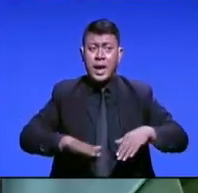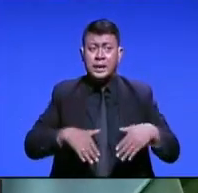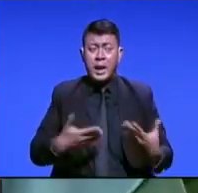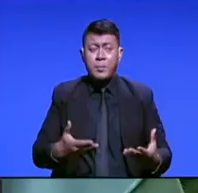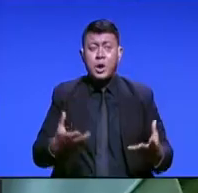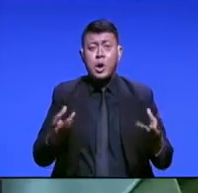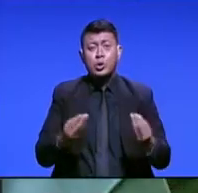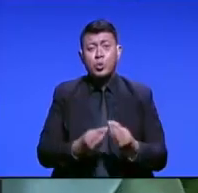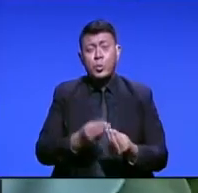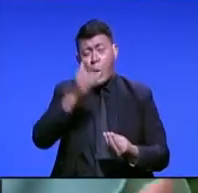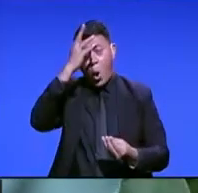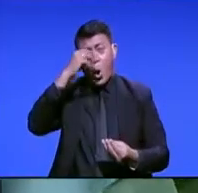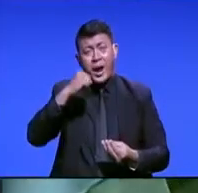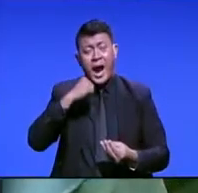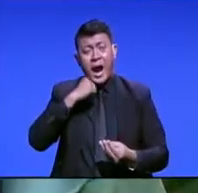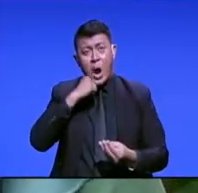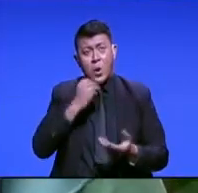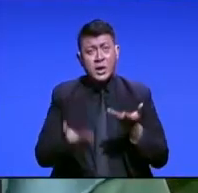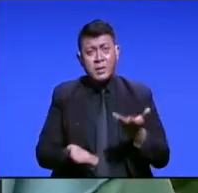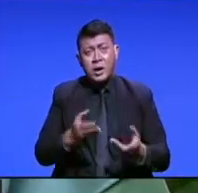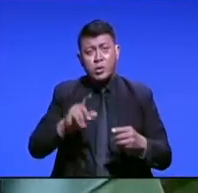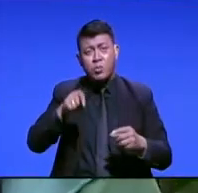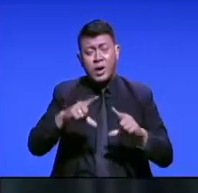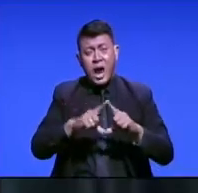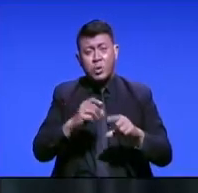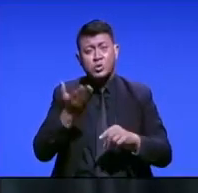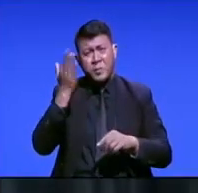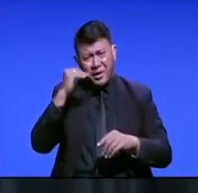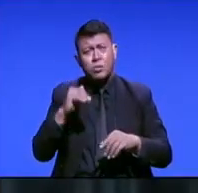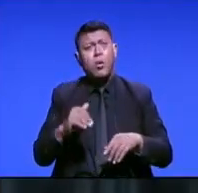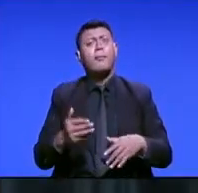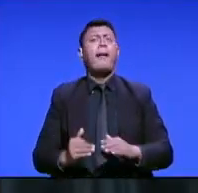jumlah pengangguran kalau dibandingkan Agustus tahun kemarin justru naik.